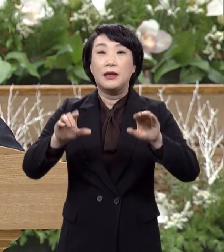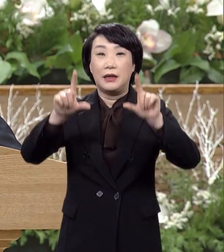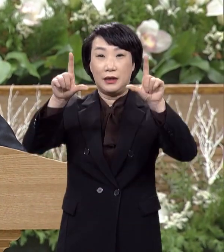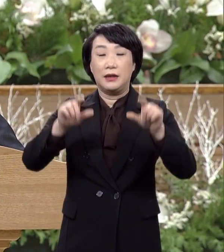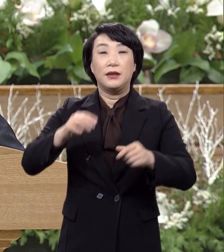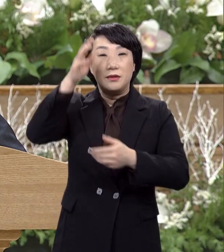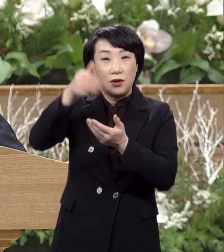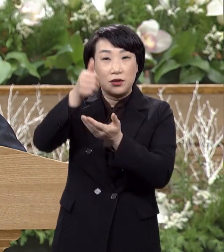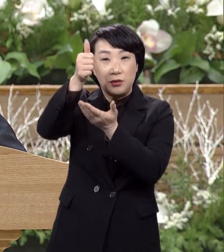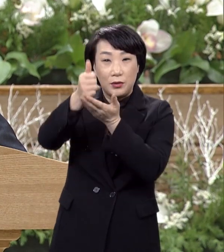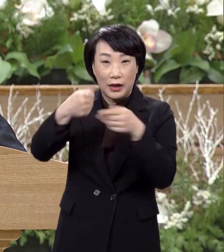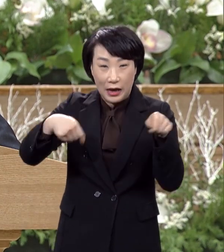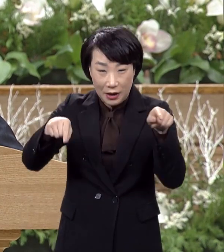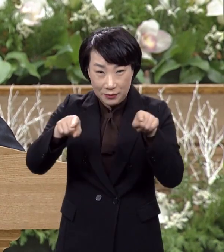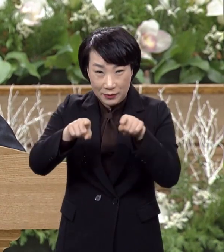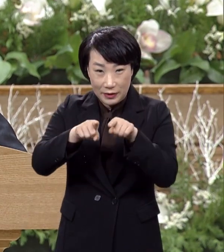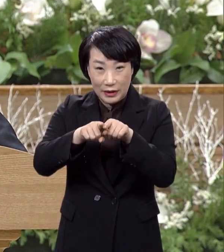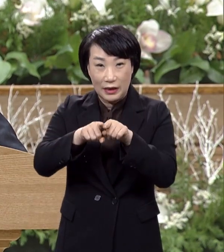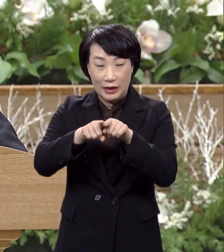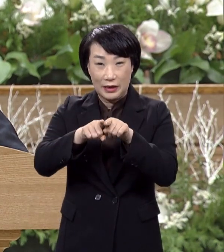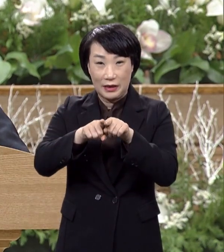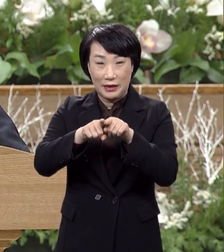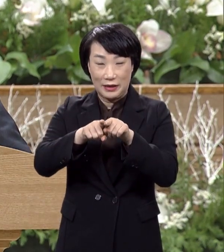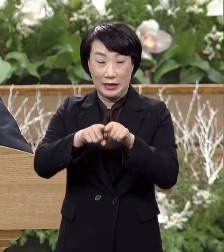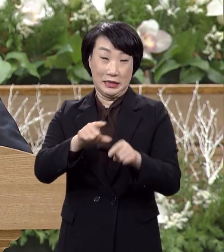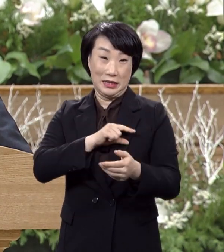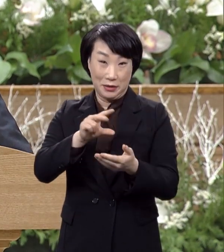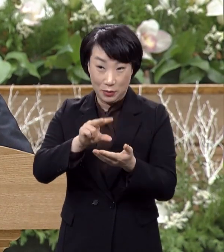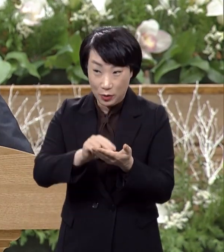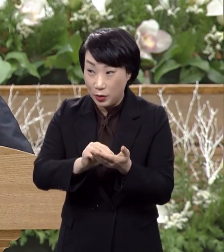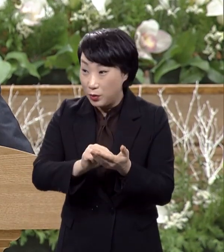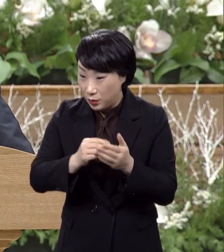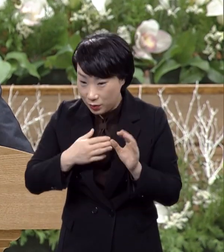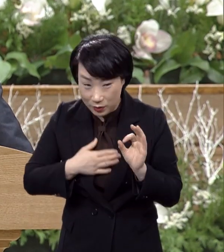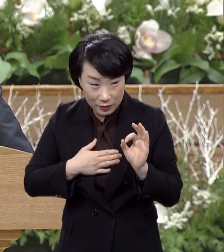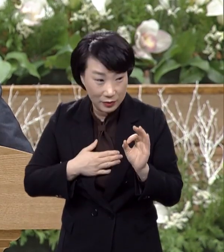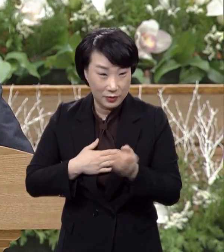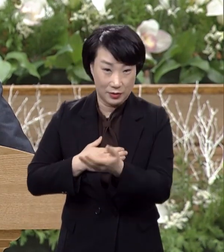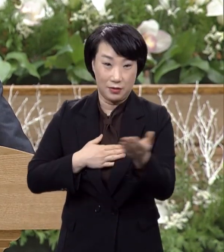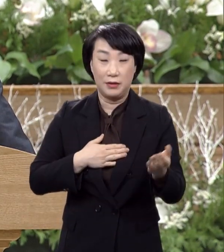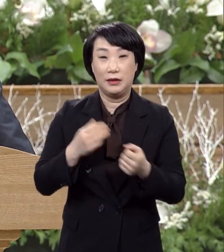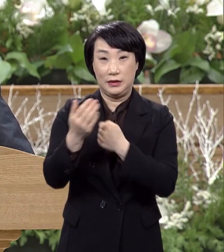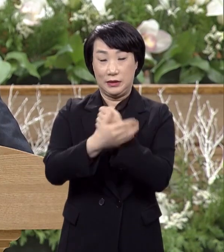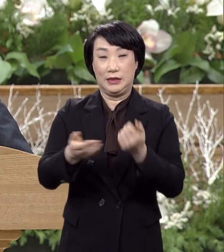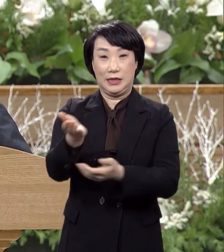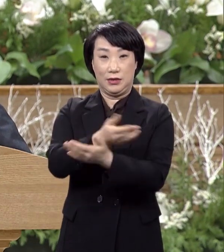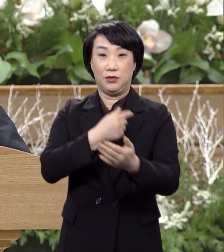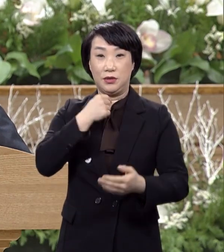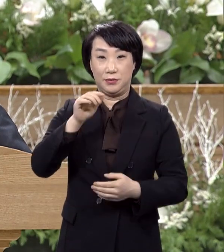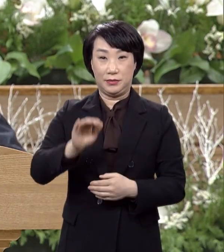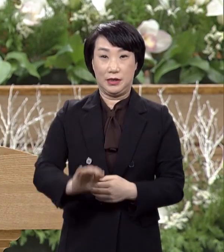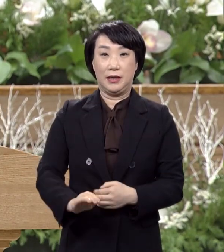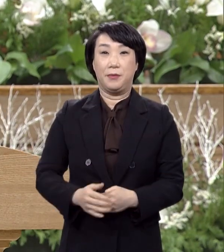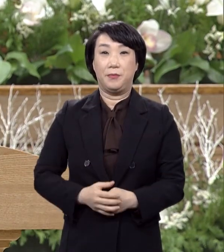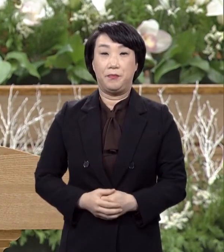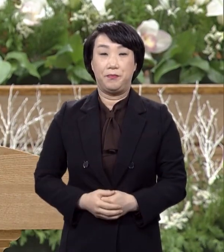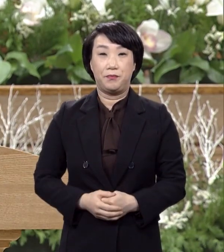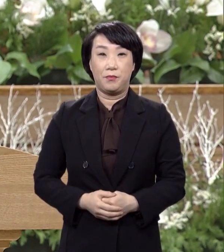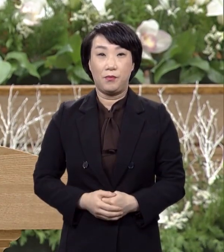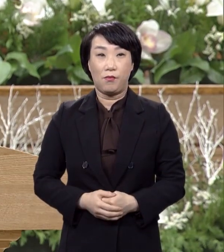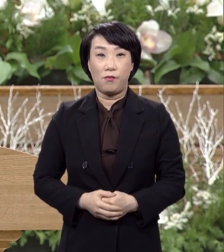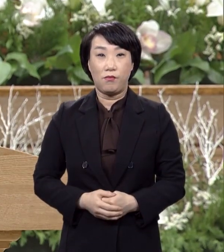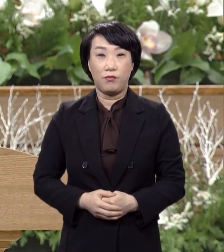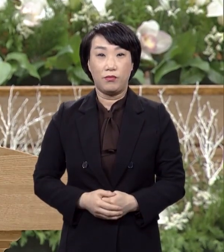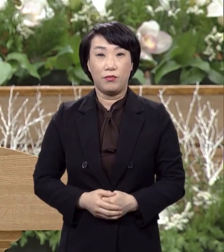성령과 함께 하라, 이와 같은 제목으로 은혜를 나누고자 합니다.